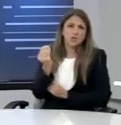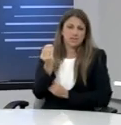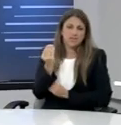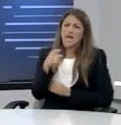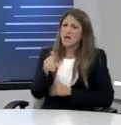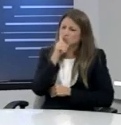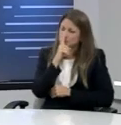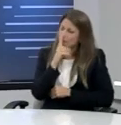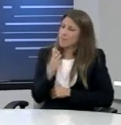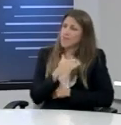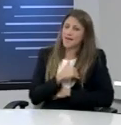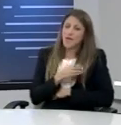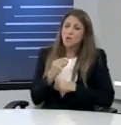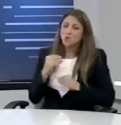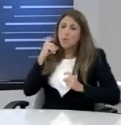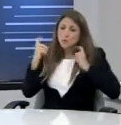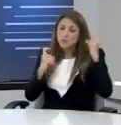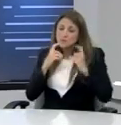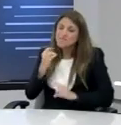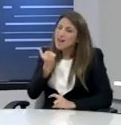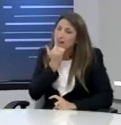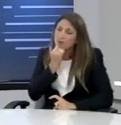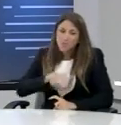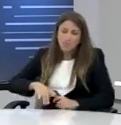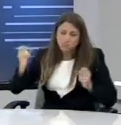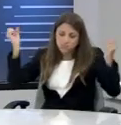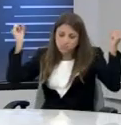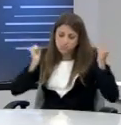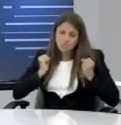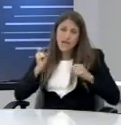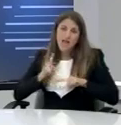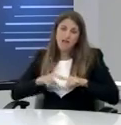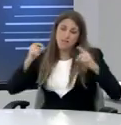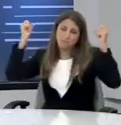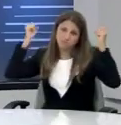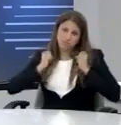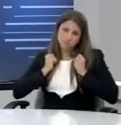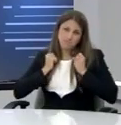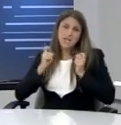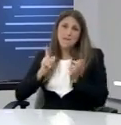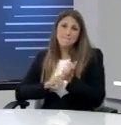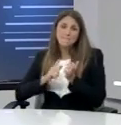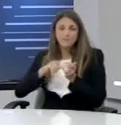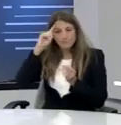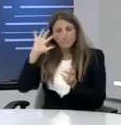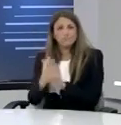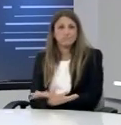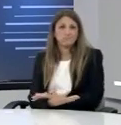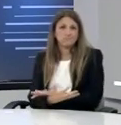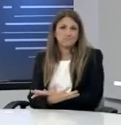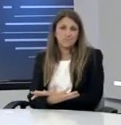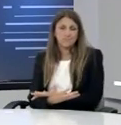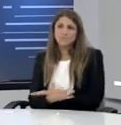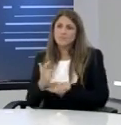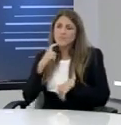είναι λάθος αντίληψη. Είναι επιζήμια εθνικά αντίληψη αυτή. Αλλάξτε τροπάρι, αλλάξτε ρότα. Δεν πρόκειται